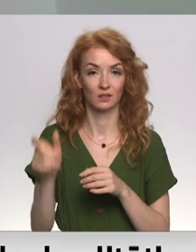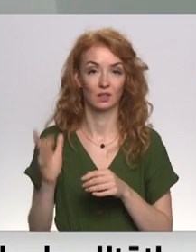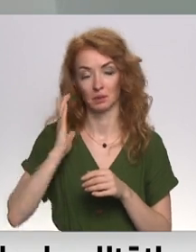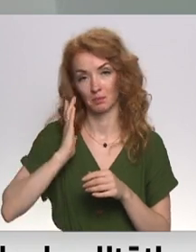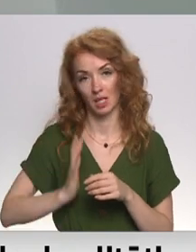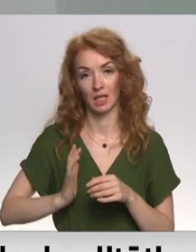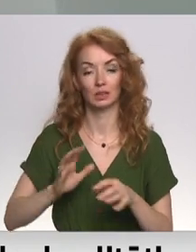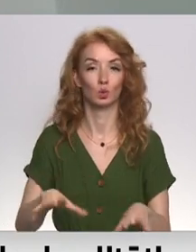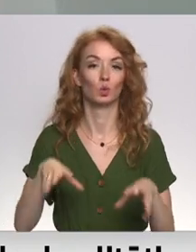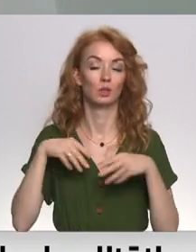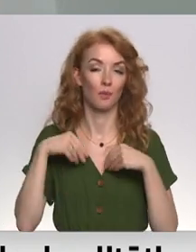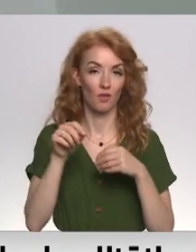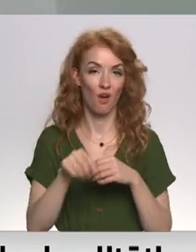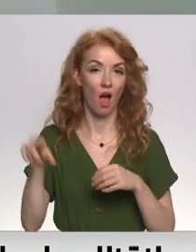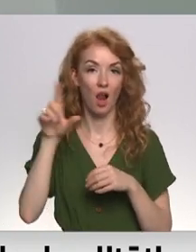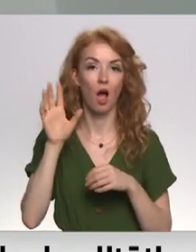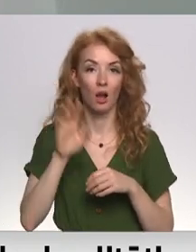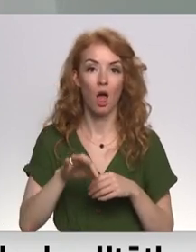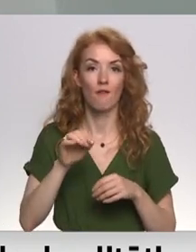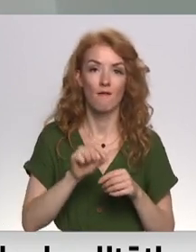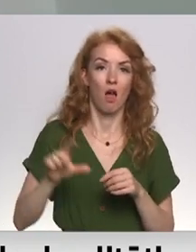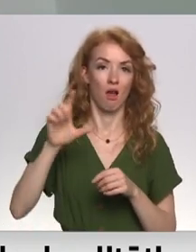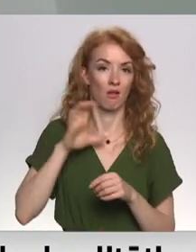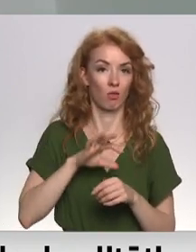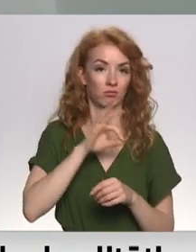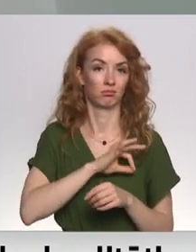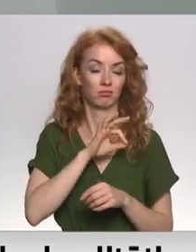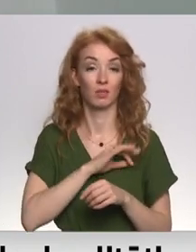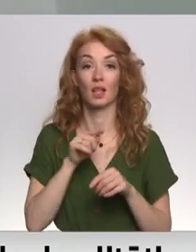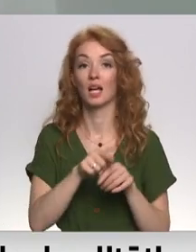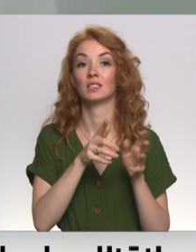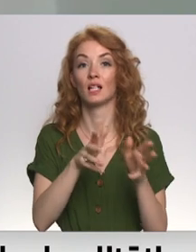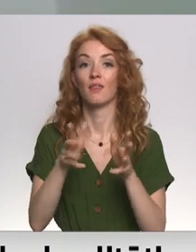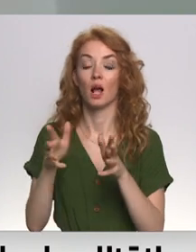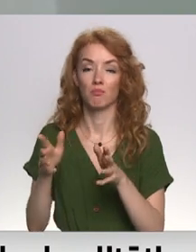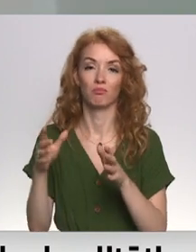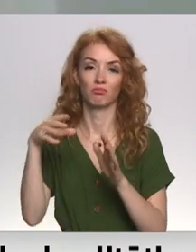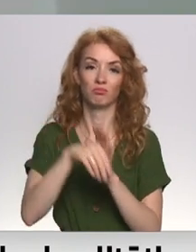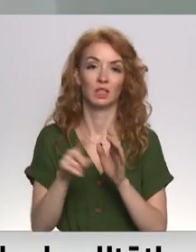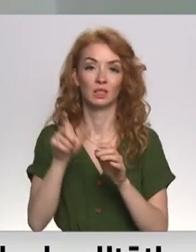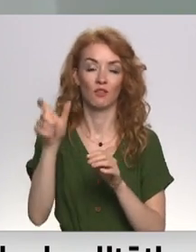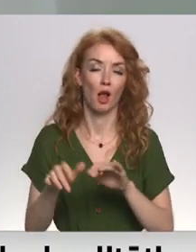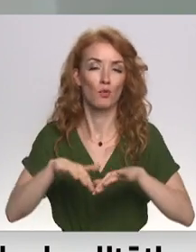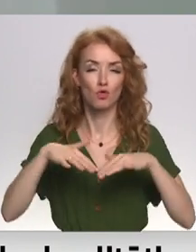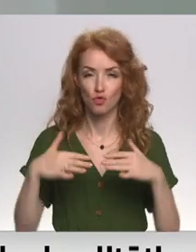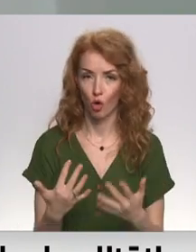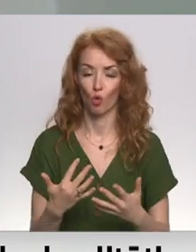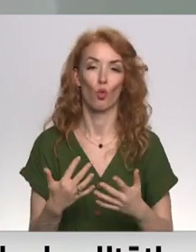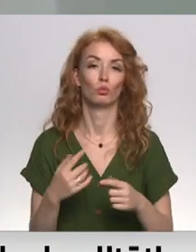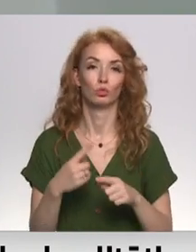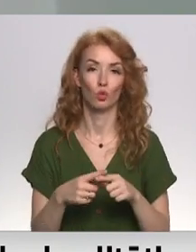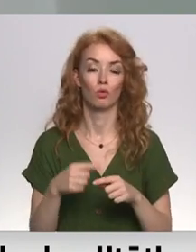vairāk uzņemties, lai vēl labāk nopelnīt, un savukārt tas ietekmē, protams, pārgurumu un arī